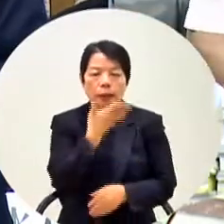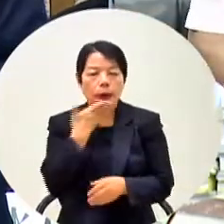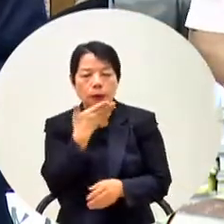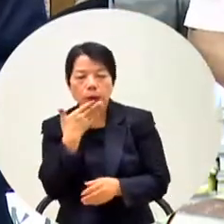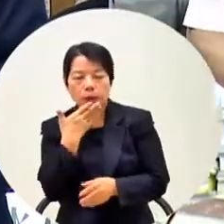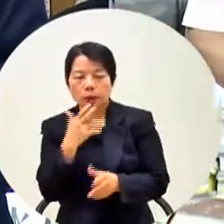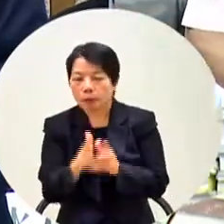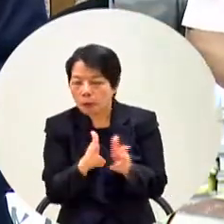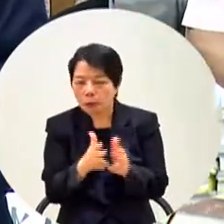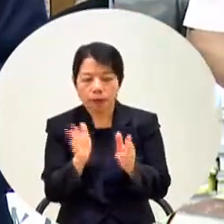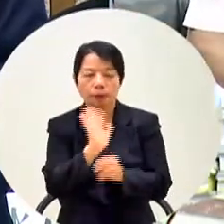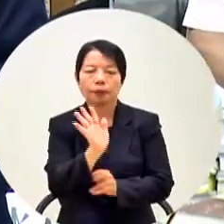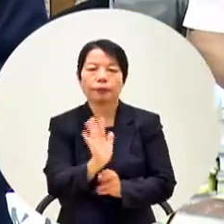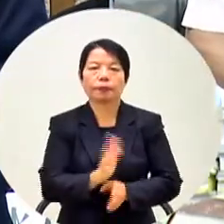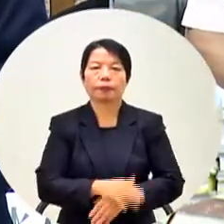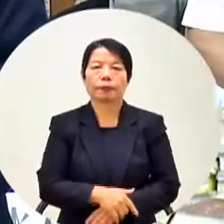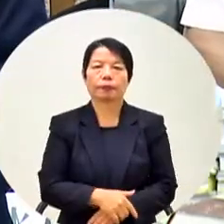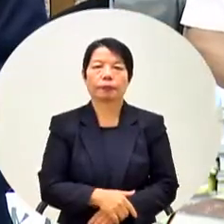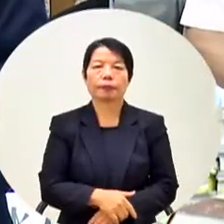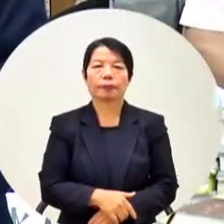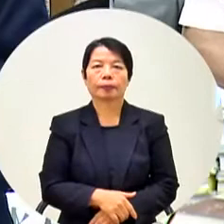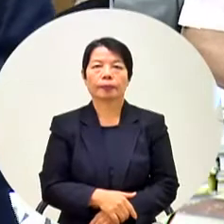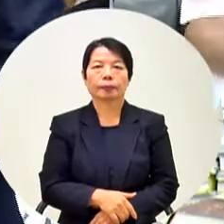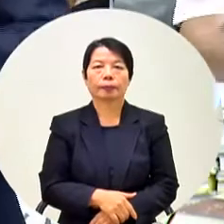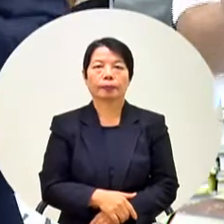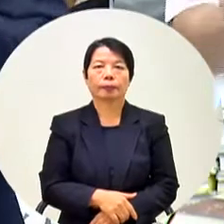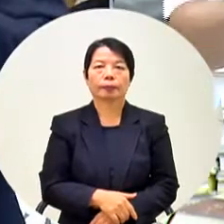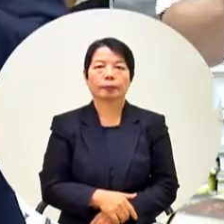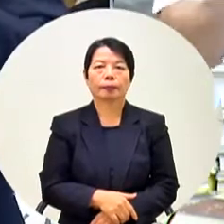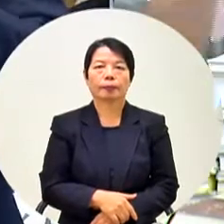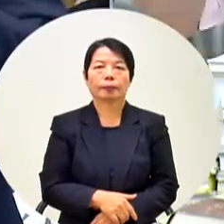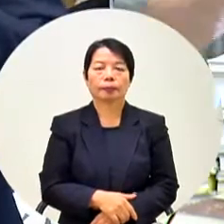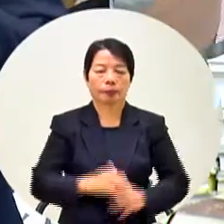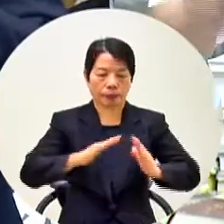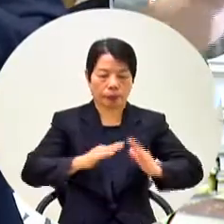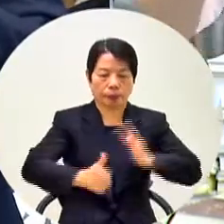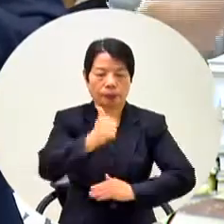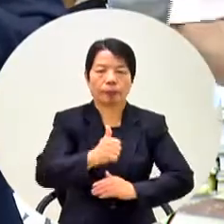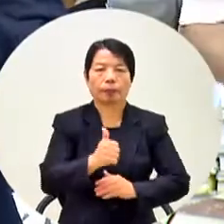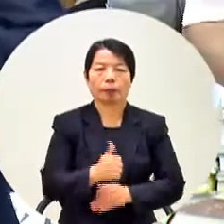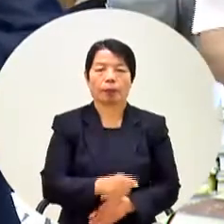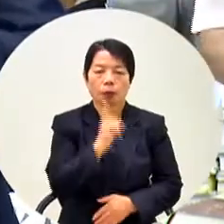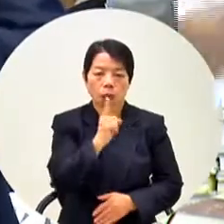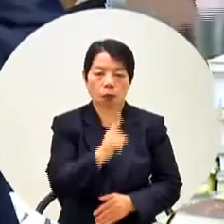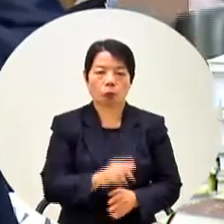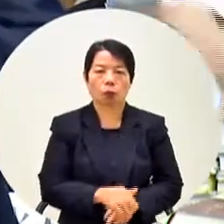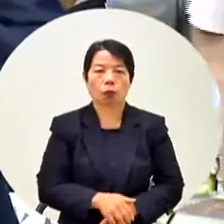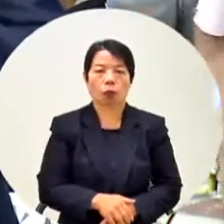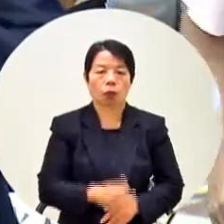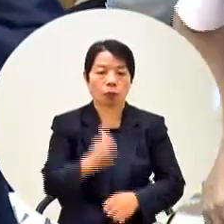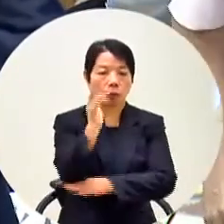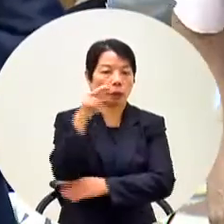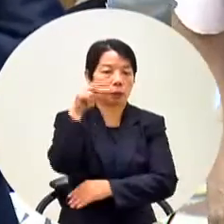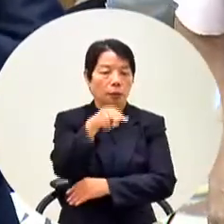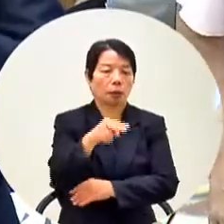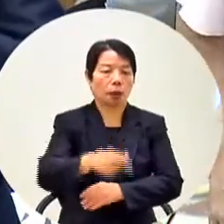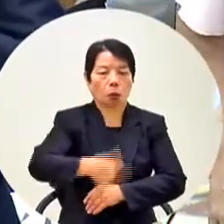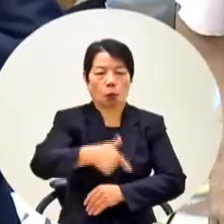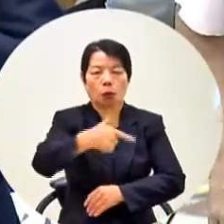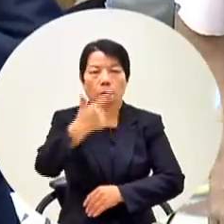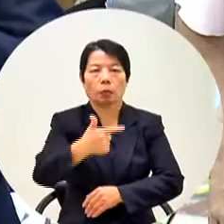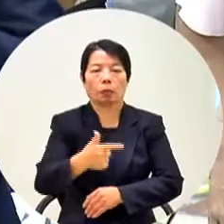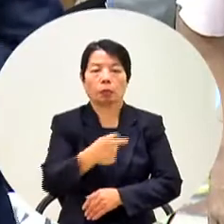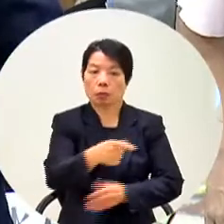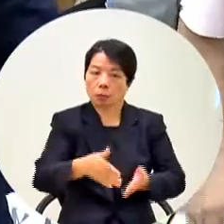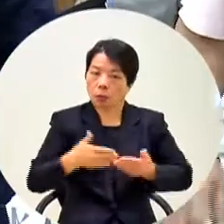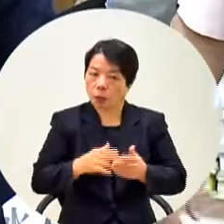厂。哦，市长的口号，紧，你们要紧无？ 一定要